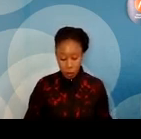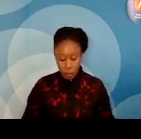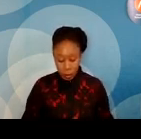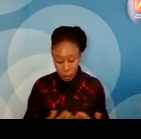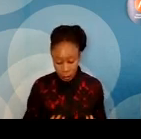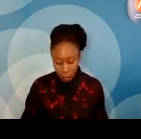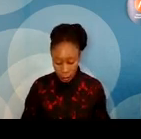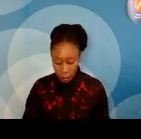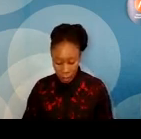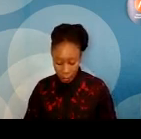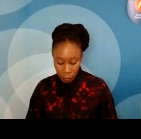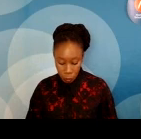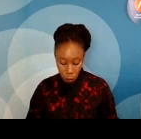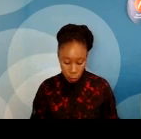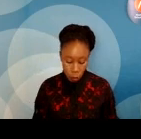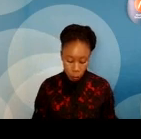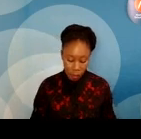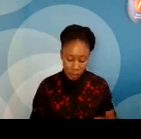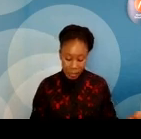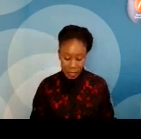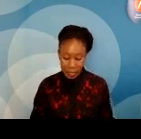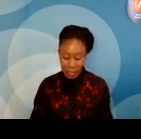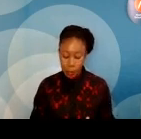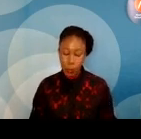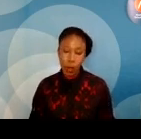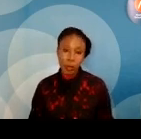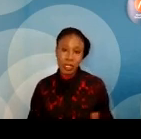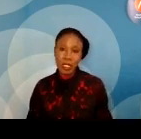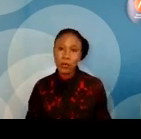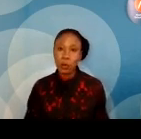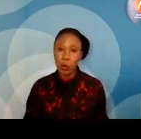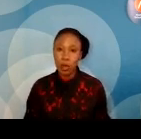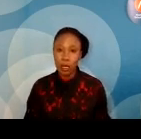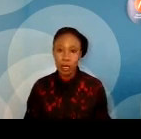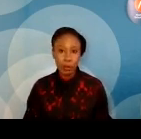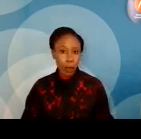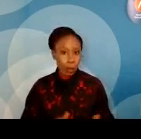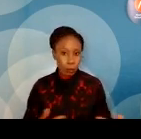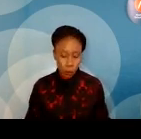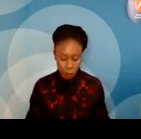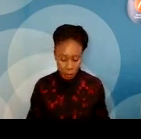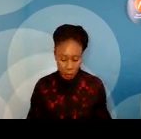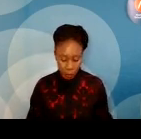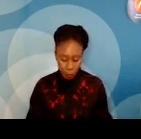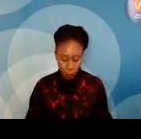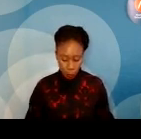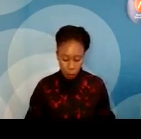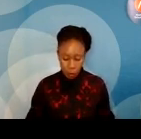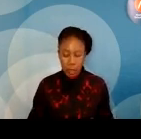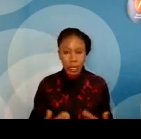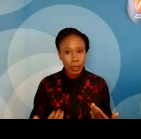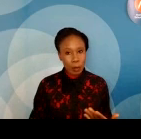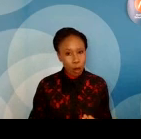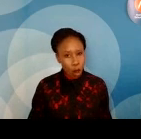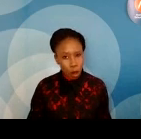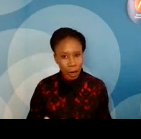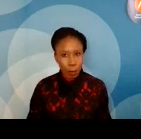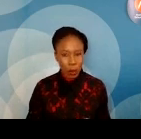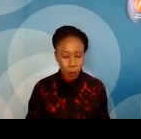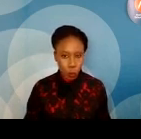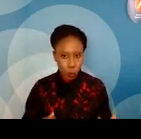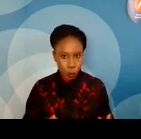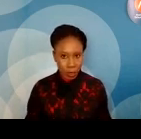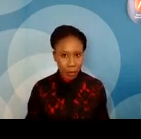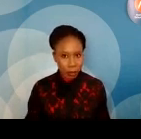För seniorer används ålder som ett generellt tecken på deras förmåga att vara skickliga och att man